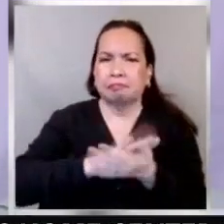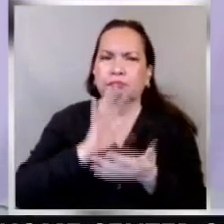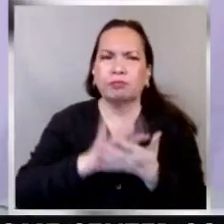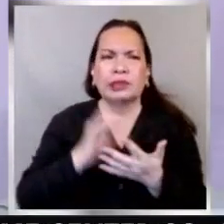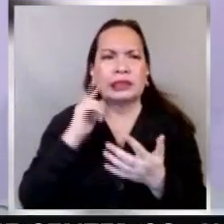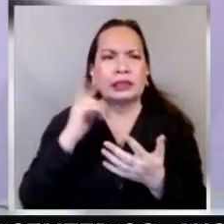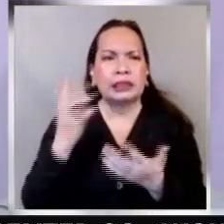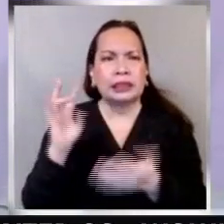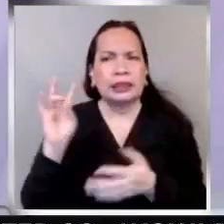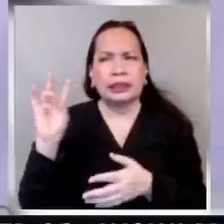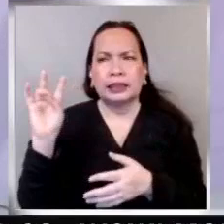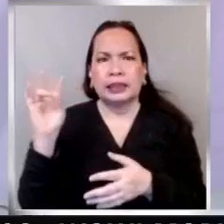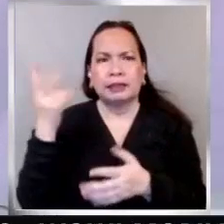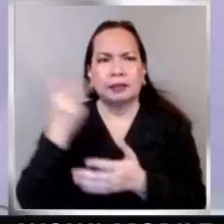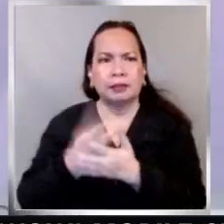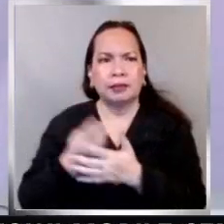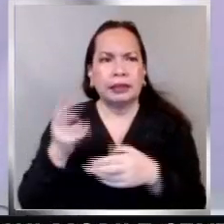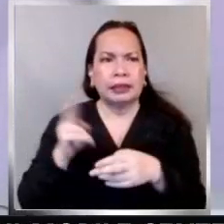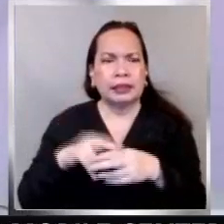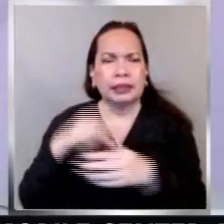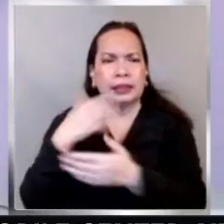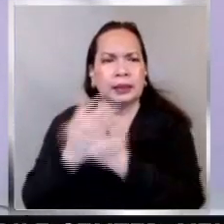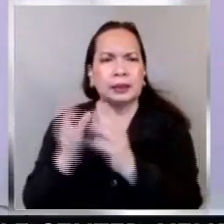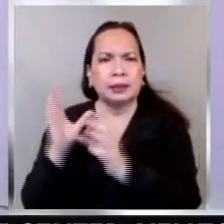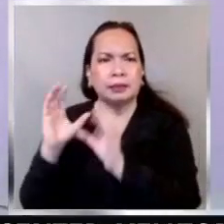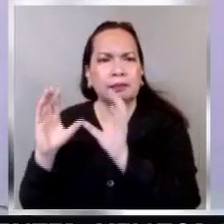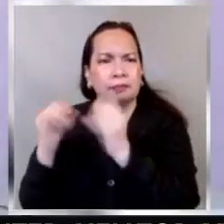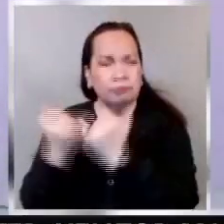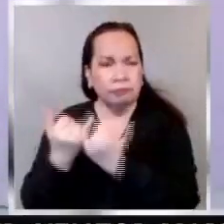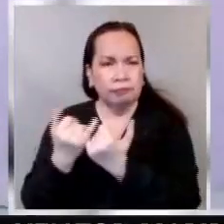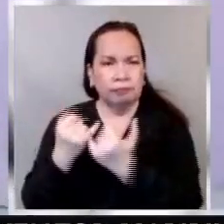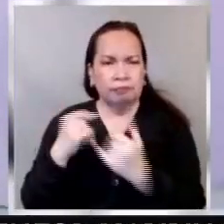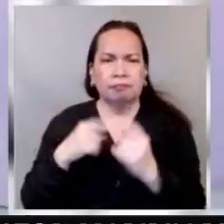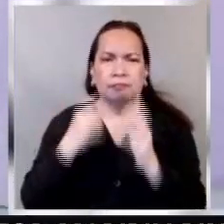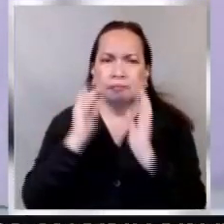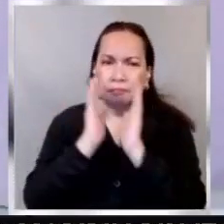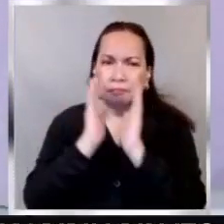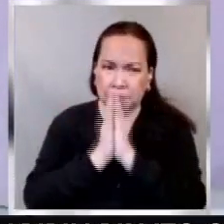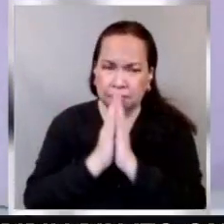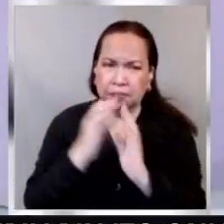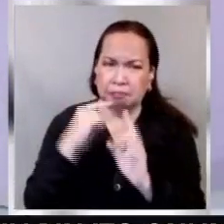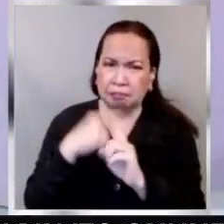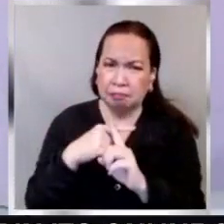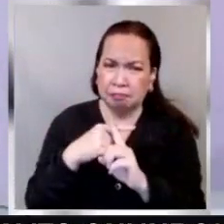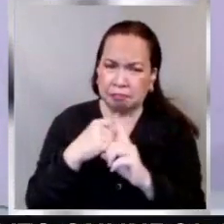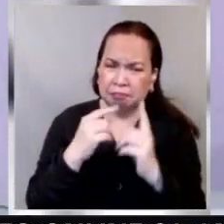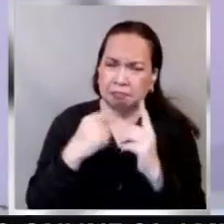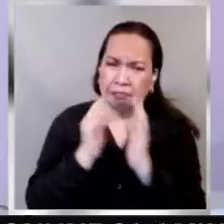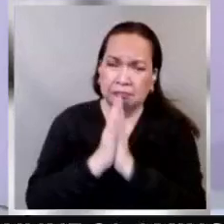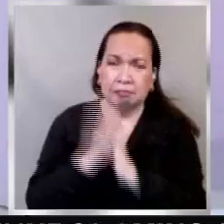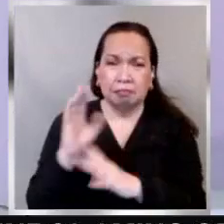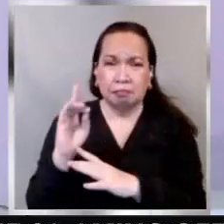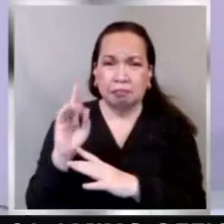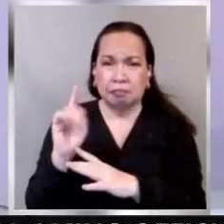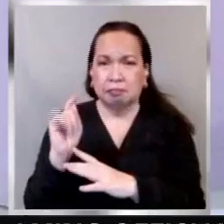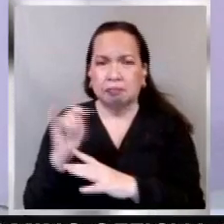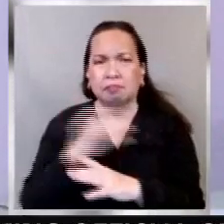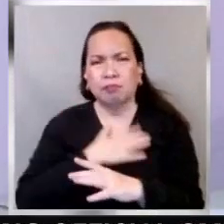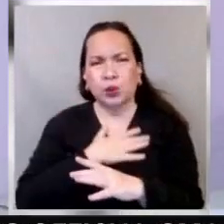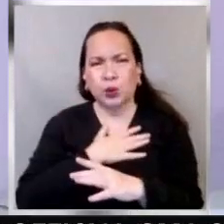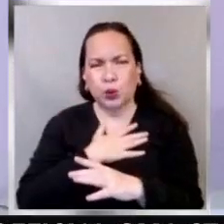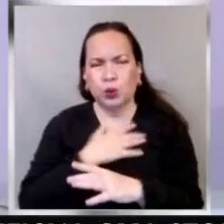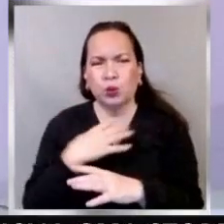presyo ng ilang mga manufacturer. Kasabay ng pag-apelaryan ng DTI, ang panukala sa Kongreso na umento